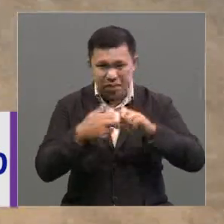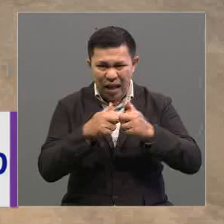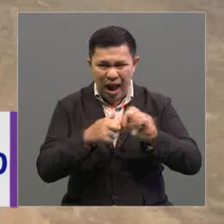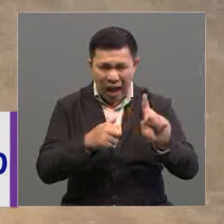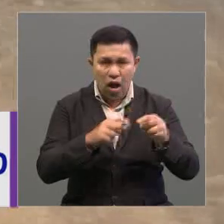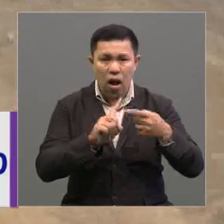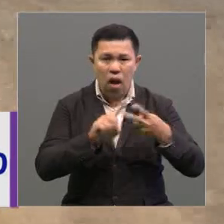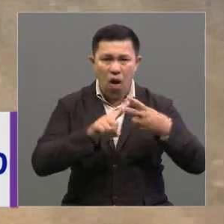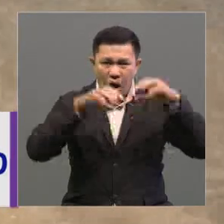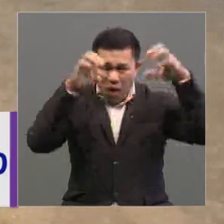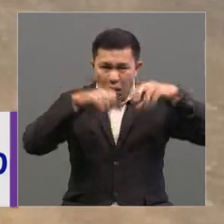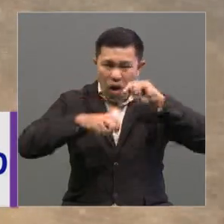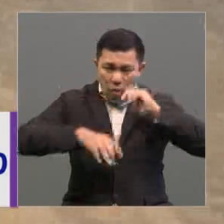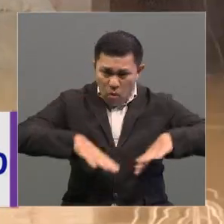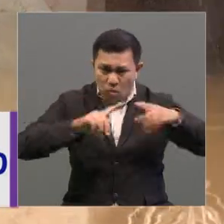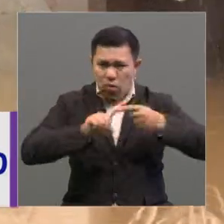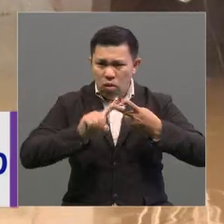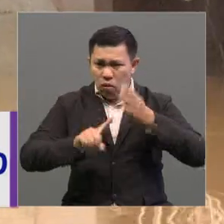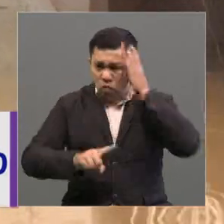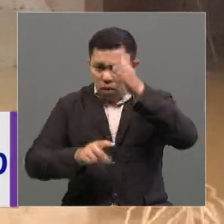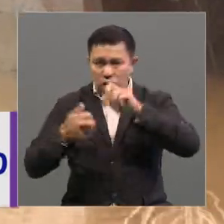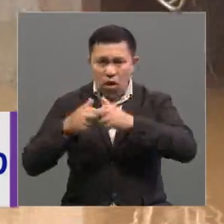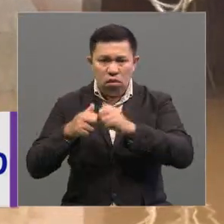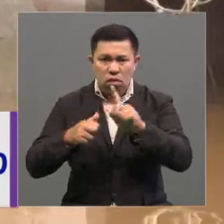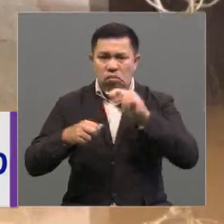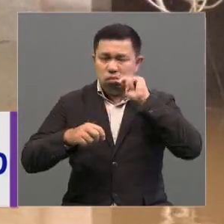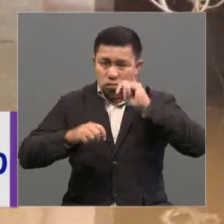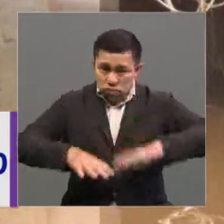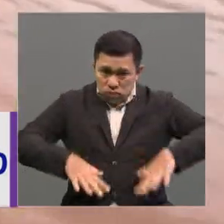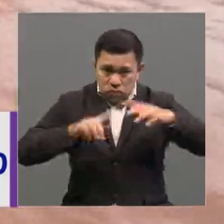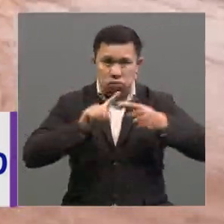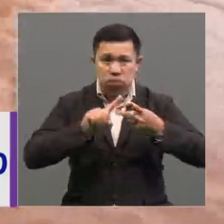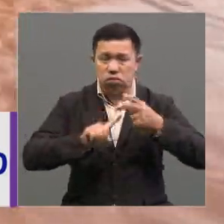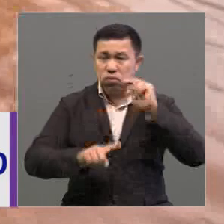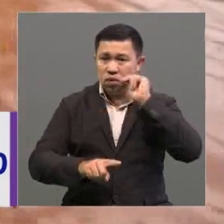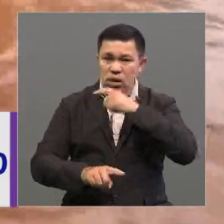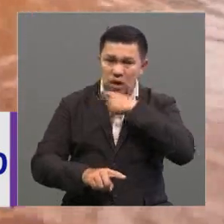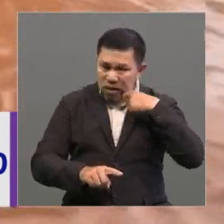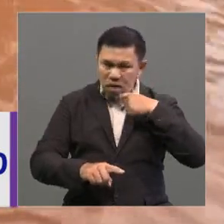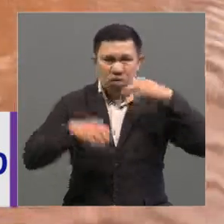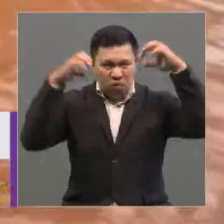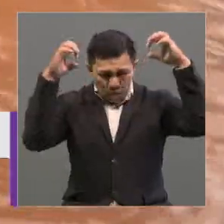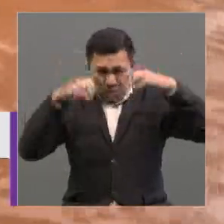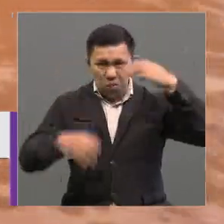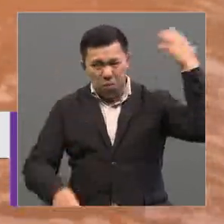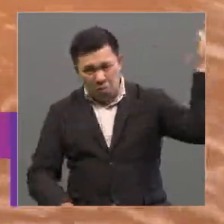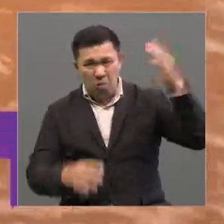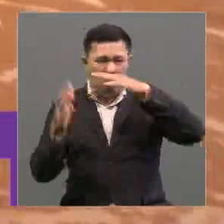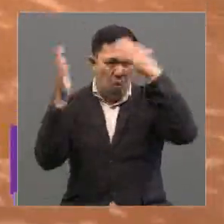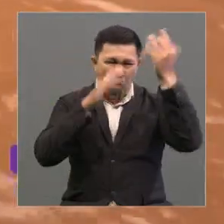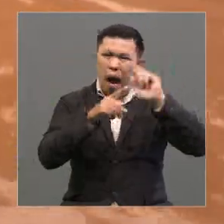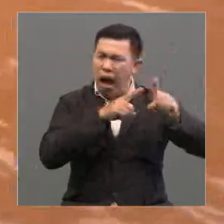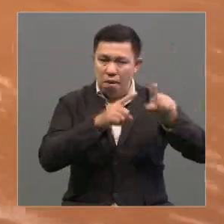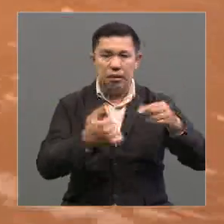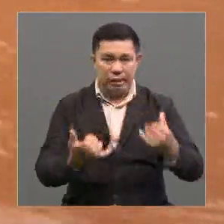และที่กำลังจะเกิดขึ้นตามมาด้วยทั้งเรื่องของปัญหาอุทกภัยภัยภัยแล้งแล้วก็ภัยธรรมชาติอื่นๆตั้งแต่การ